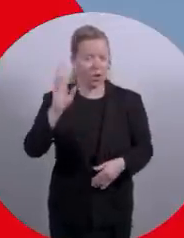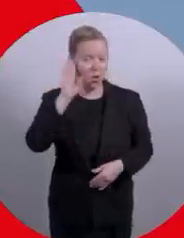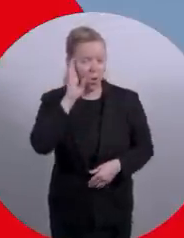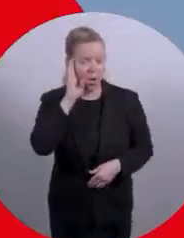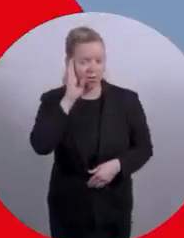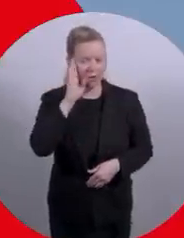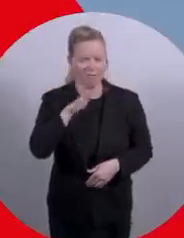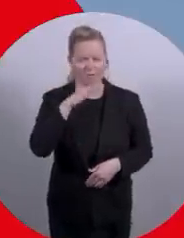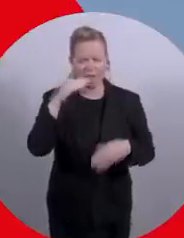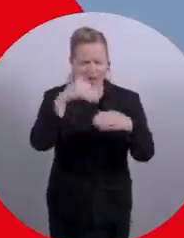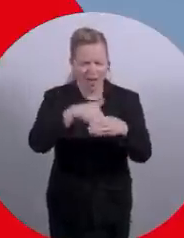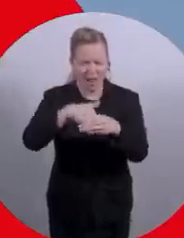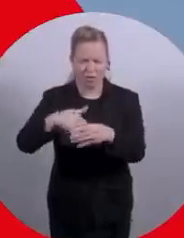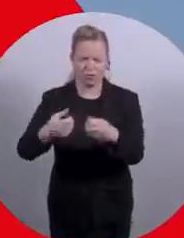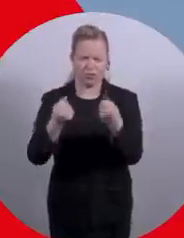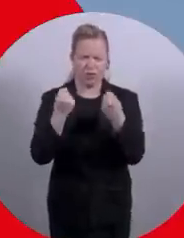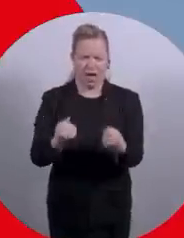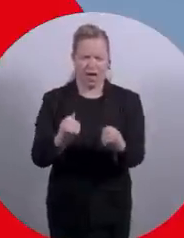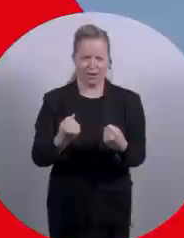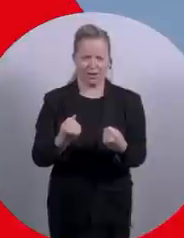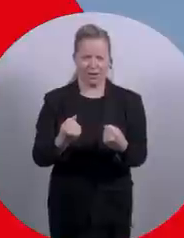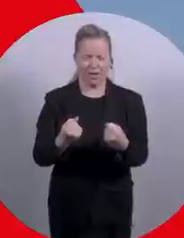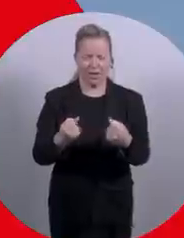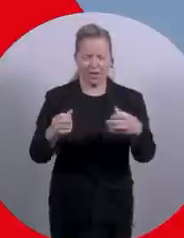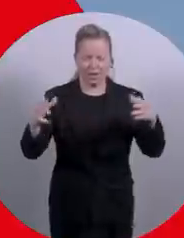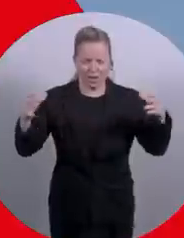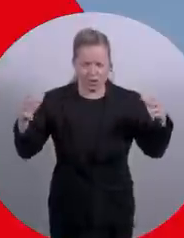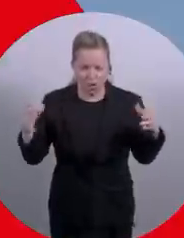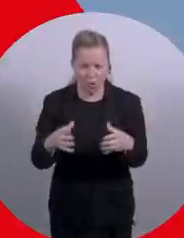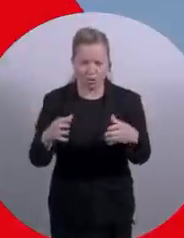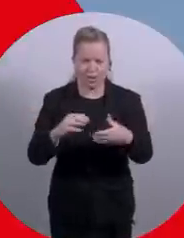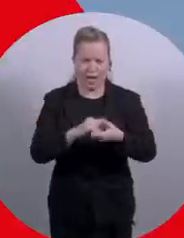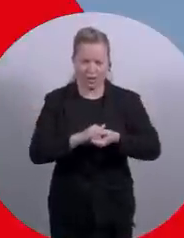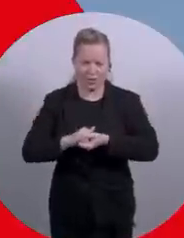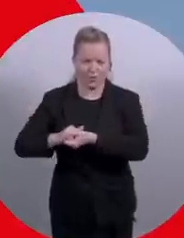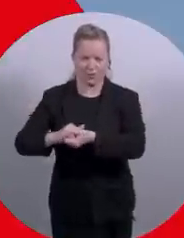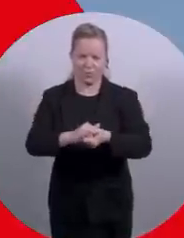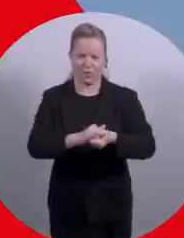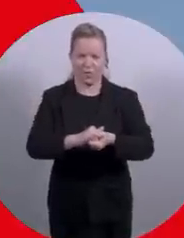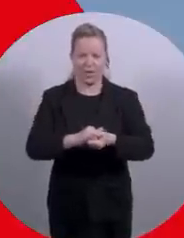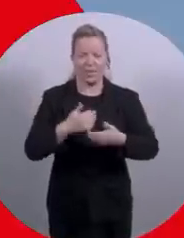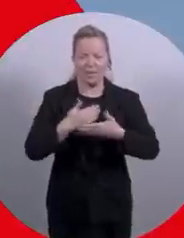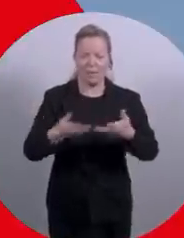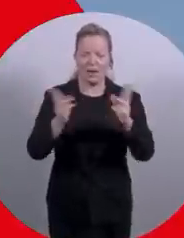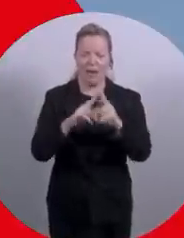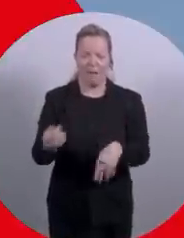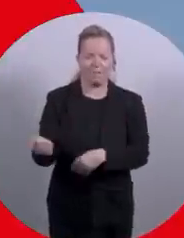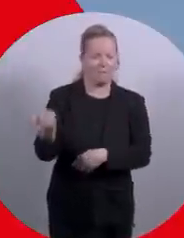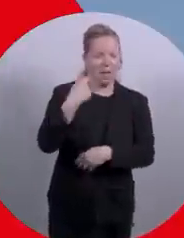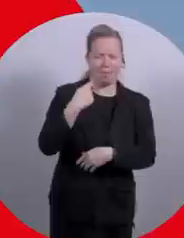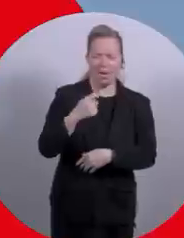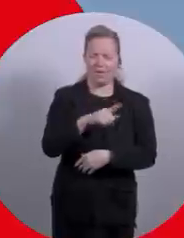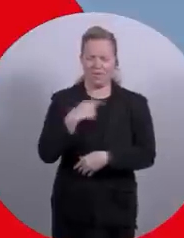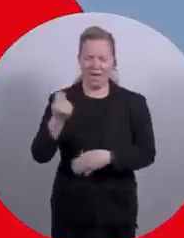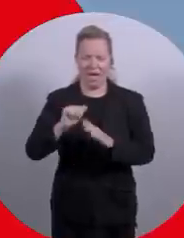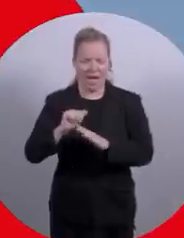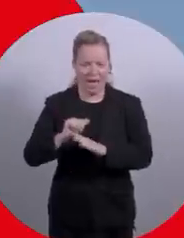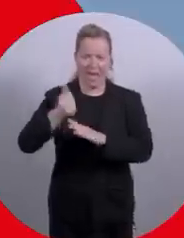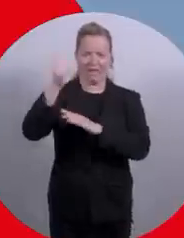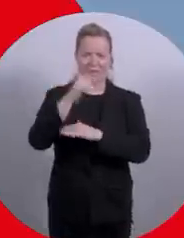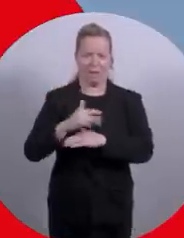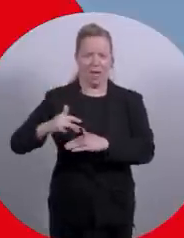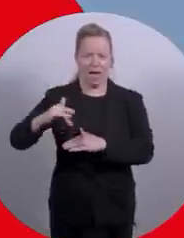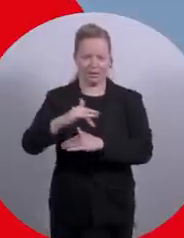haben wie in eine Geschlossenheit bringen sag mal unschlagbar dann sagen wir erster dann sind wir